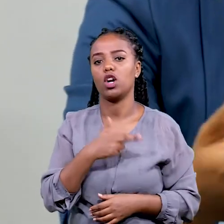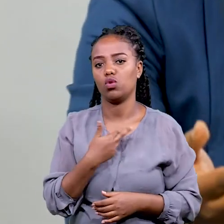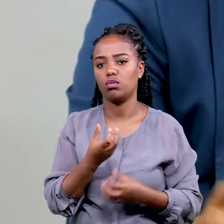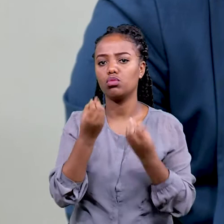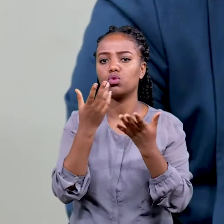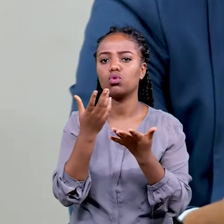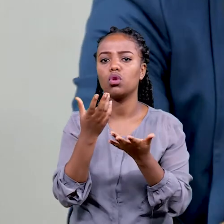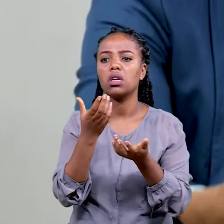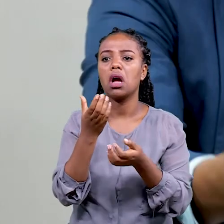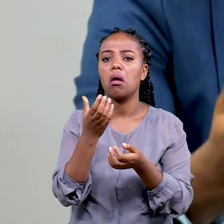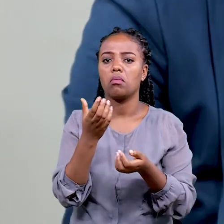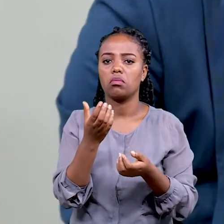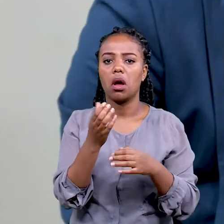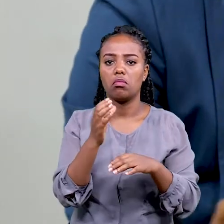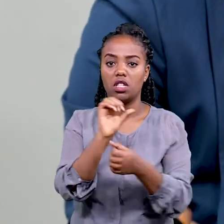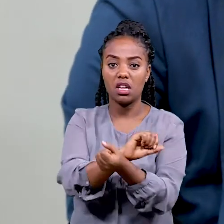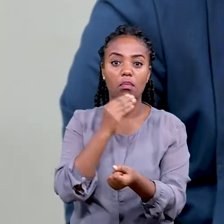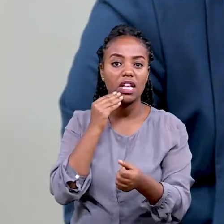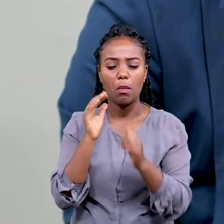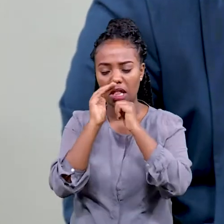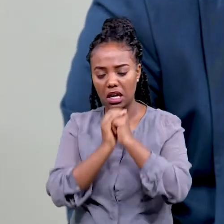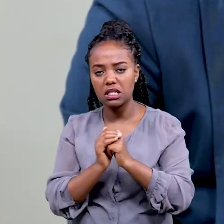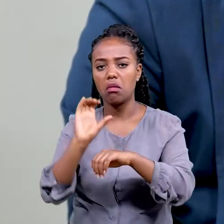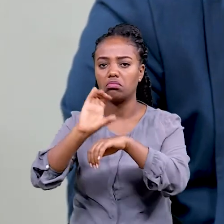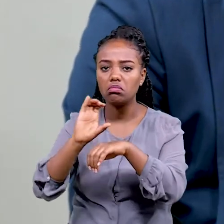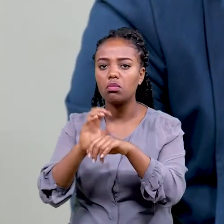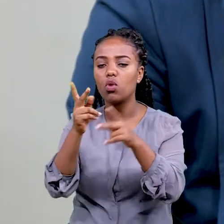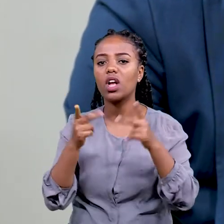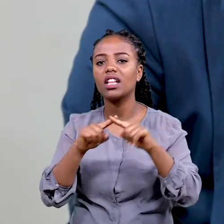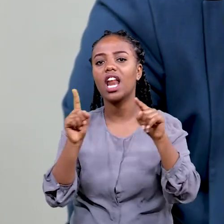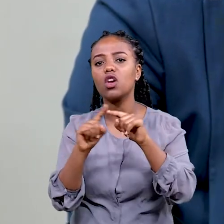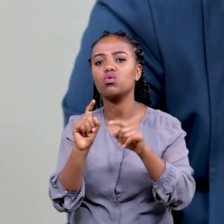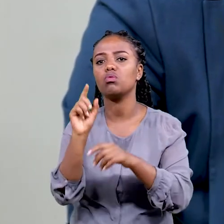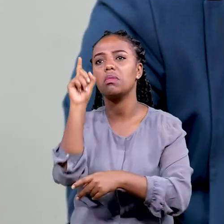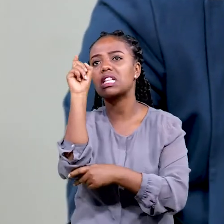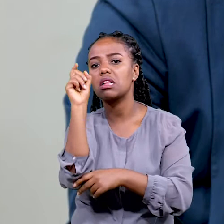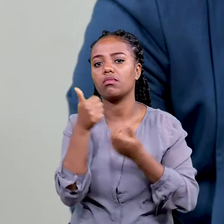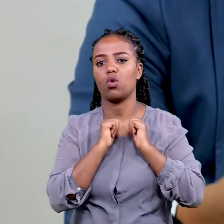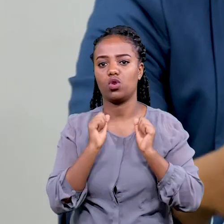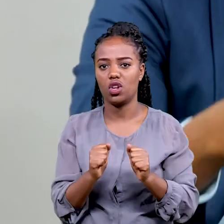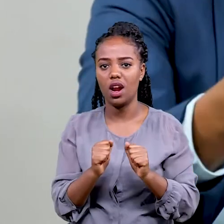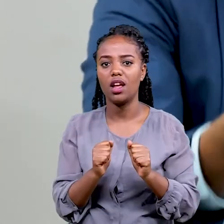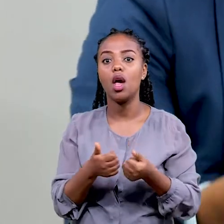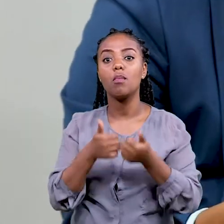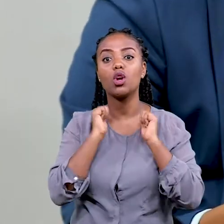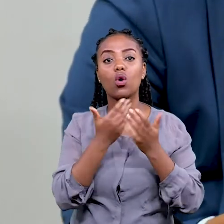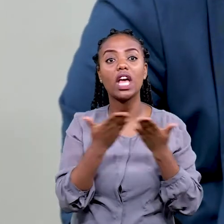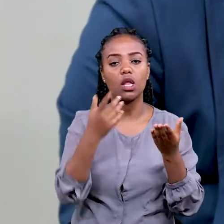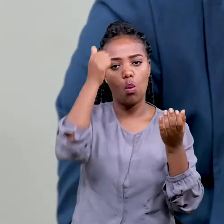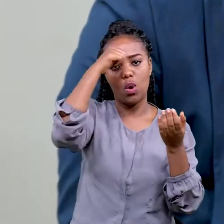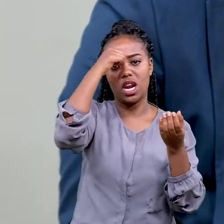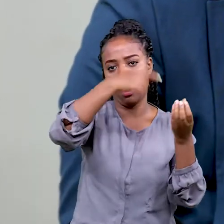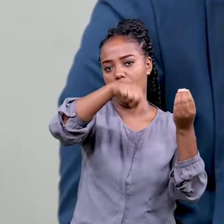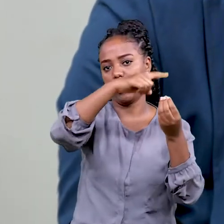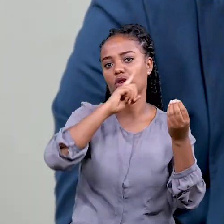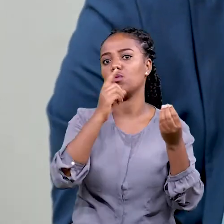ለምሳሌ ብዙ ማረሚያ ቤቶች ወይ ቤተክርስቲያን ወይም ማምለኪያ ቦታ የተለያዩ መስጊድ ምናምን ሊኖር ይችላል። የሚኖሩት የወንድ ዞን አካባቢ